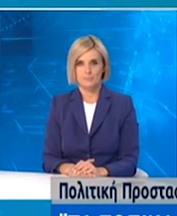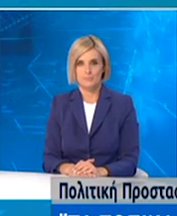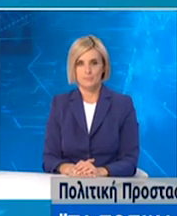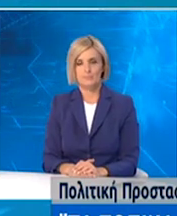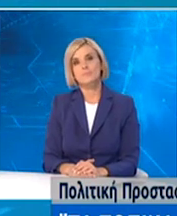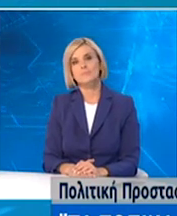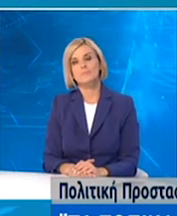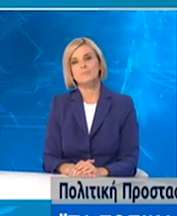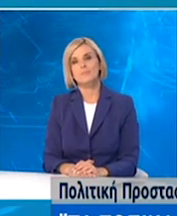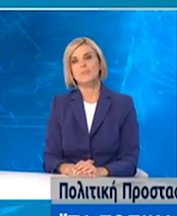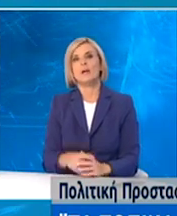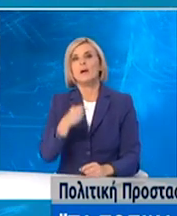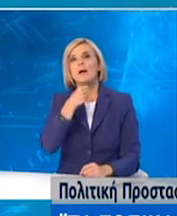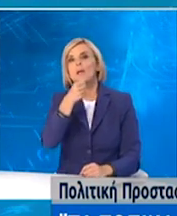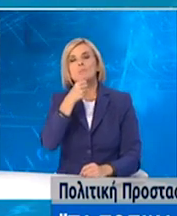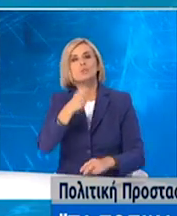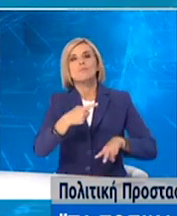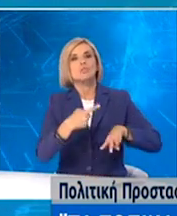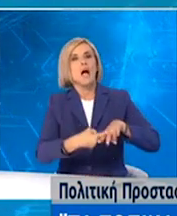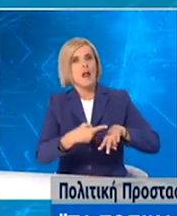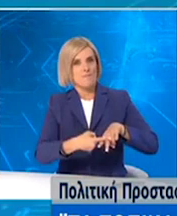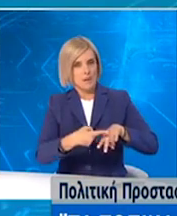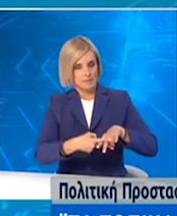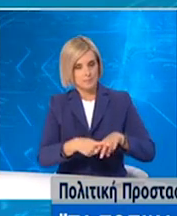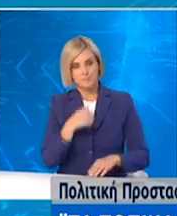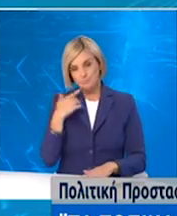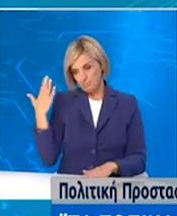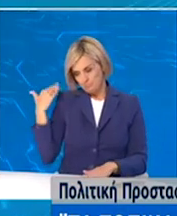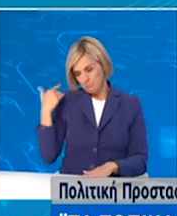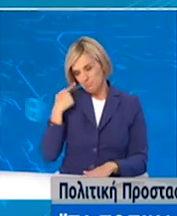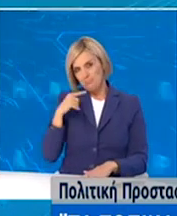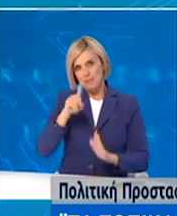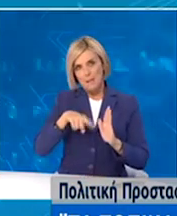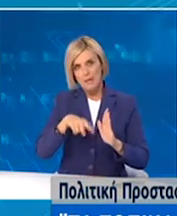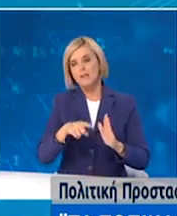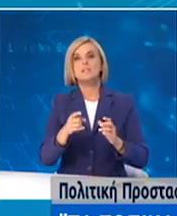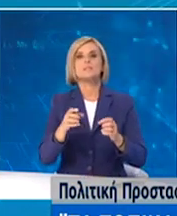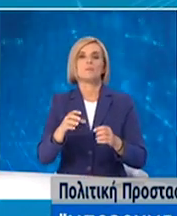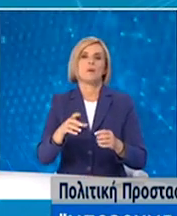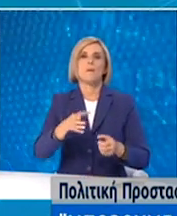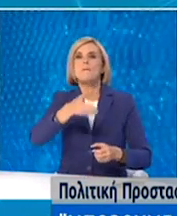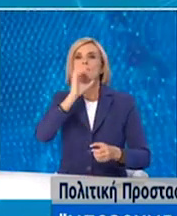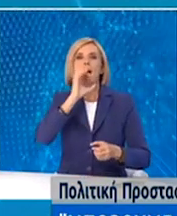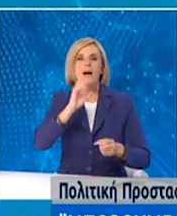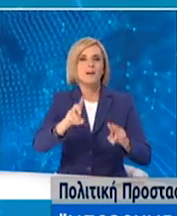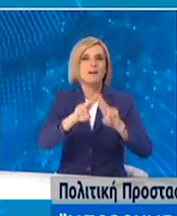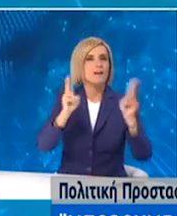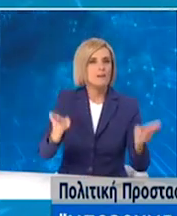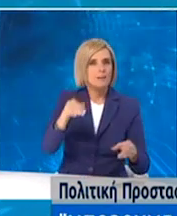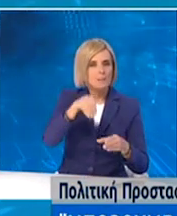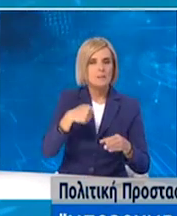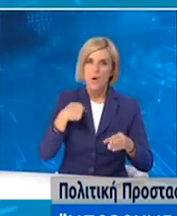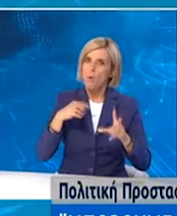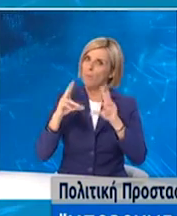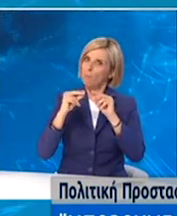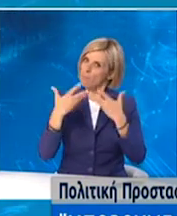Κυρία Λαζάρο από τον Α. Κάνοντας ρεπορτάζ τις τελευταίες μέρες για την εφαρμογή των μέτρων σε χώρους διασκέδασης, μίλησα με αρκετούς